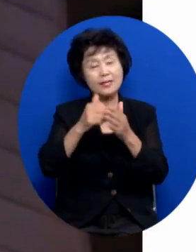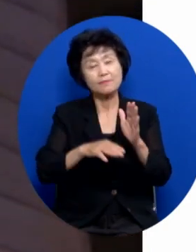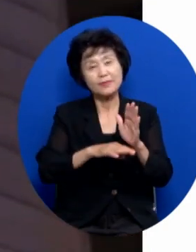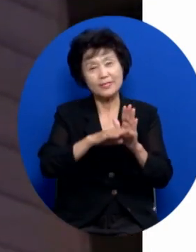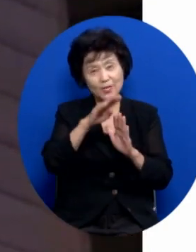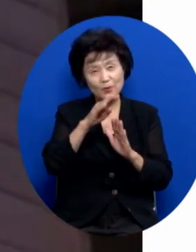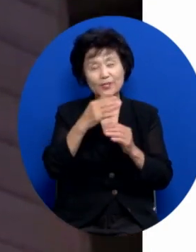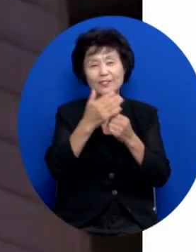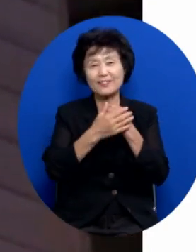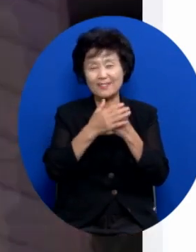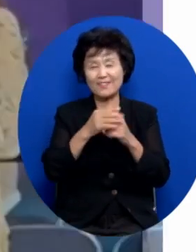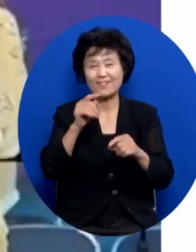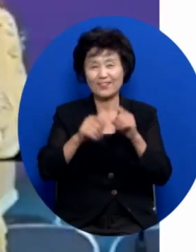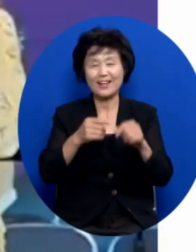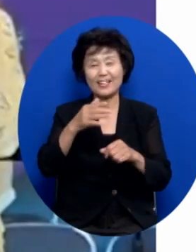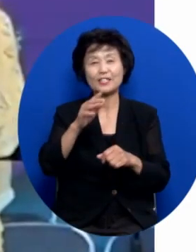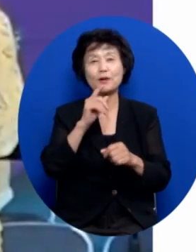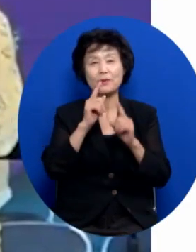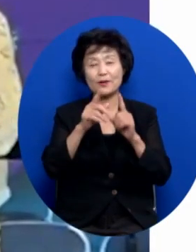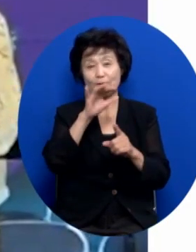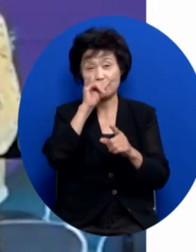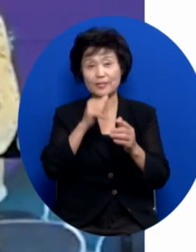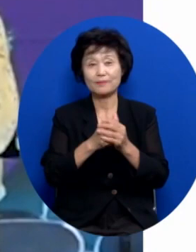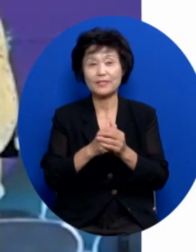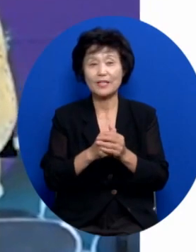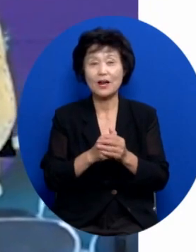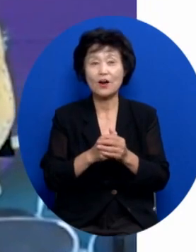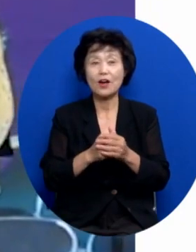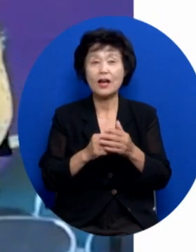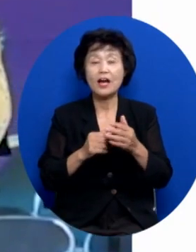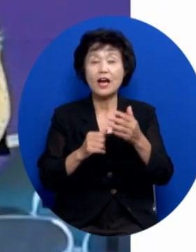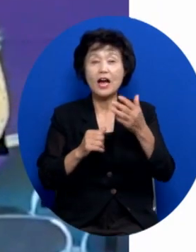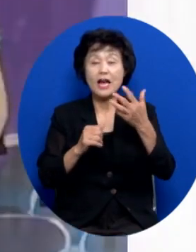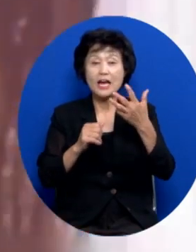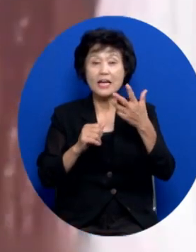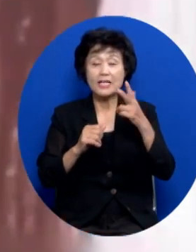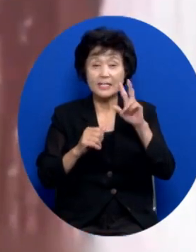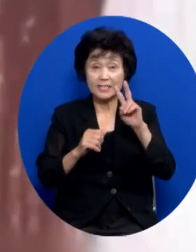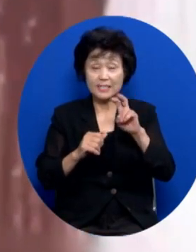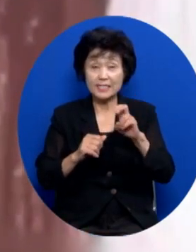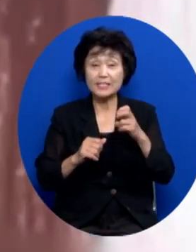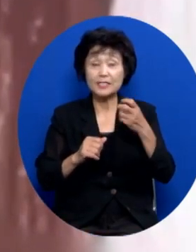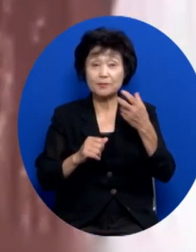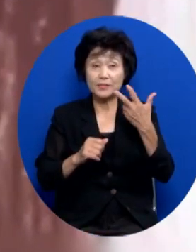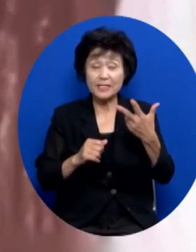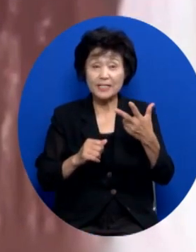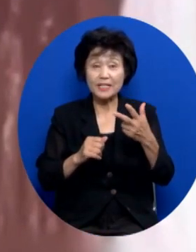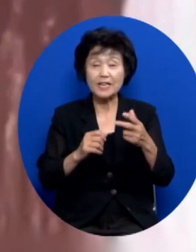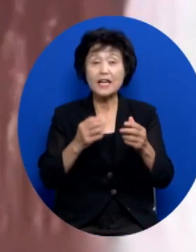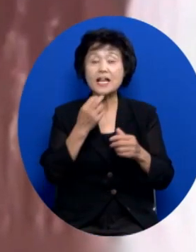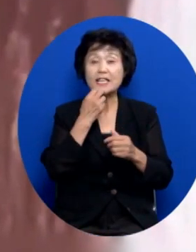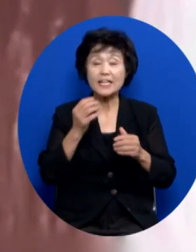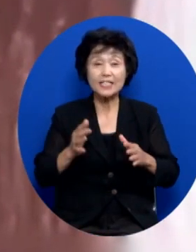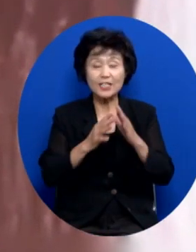소감을 전했습니다 제 사업의 노후르바퀴는 5년 27일 경기도 고양시에 있는 특설 야외 무대에서 진행됩니다